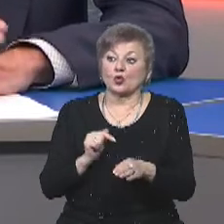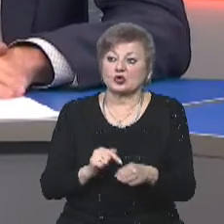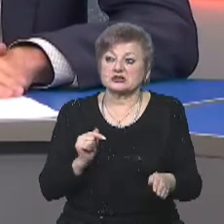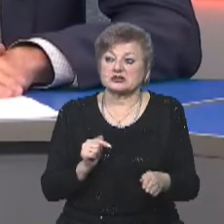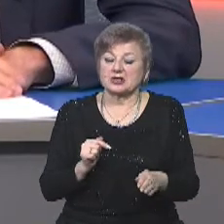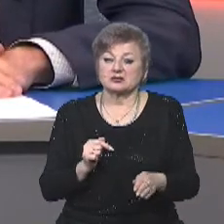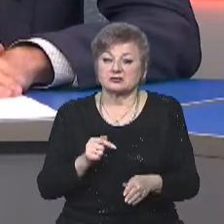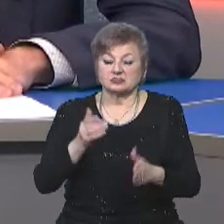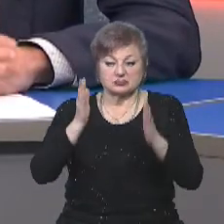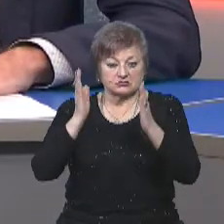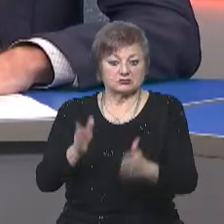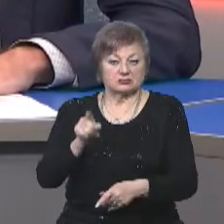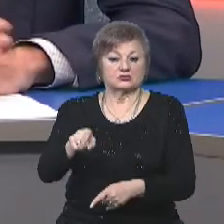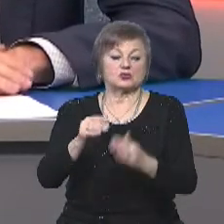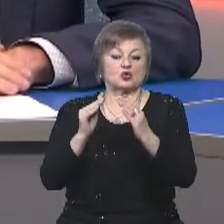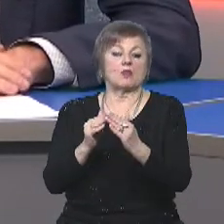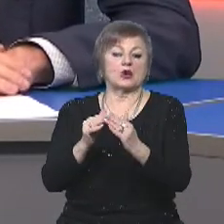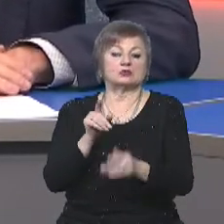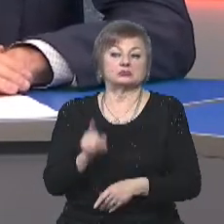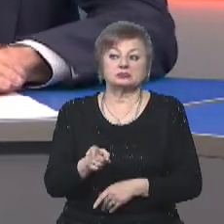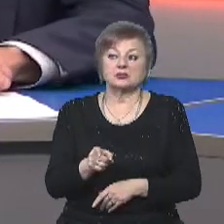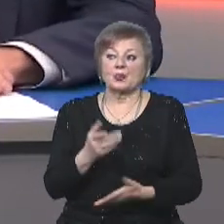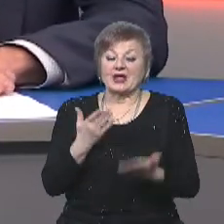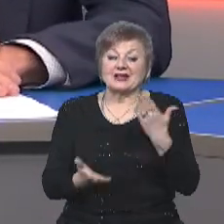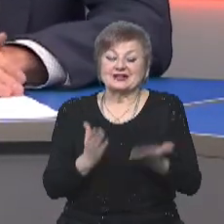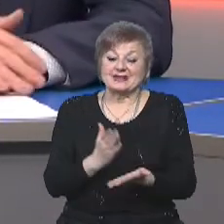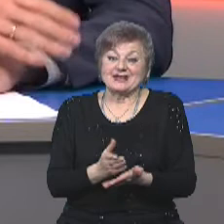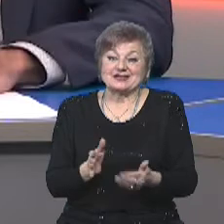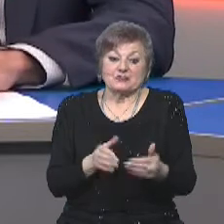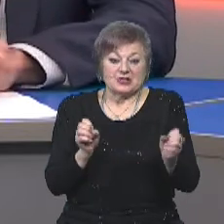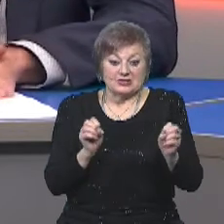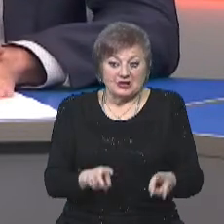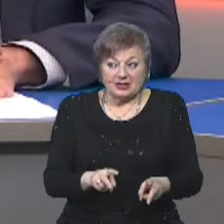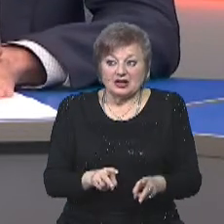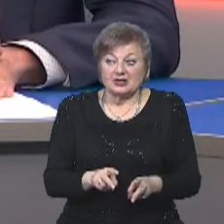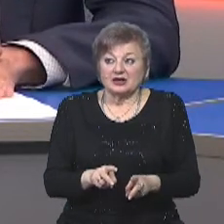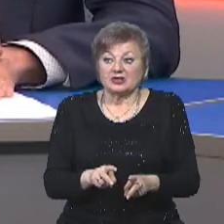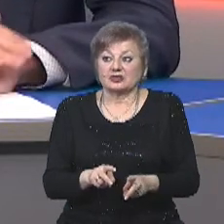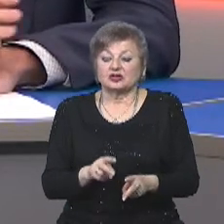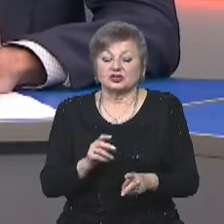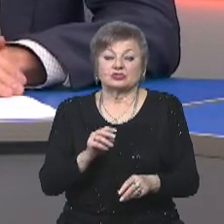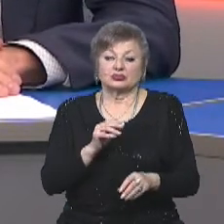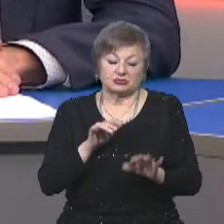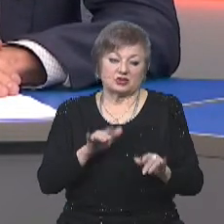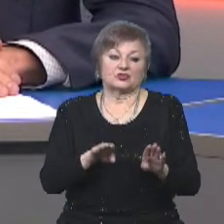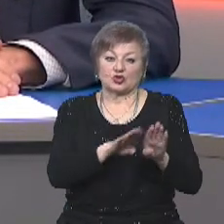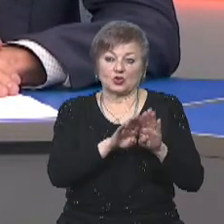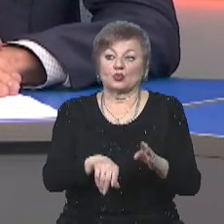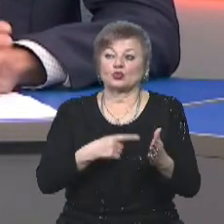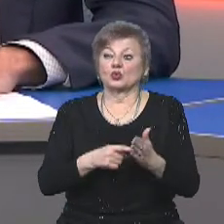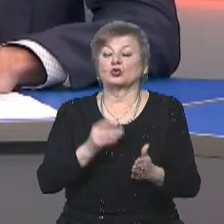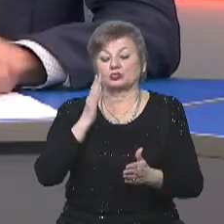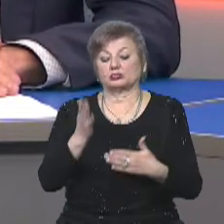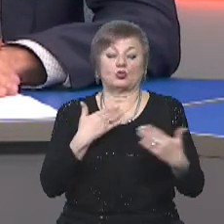якогось конкретного дому. Поэтому, если есть специалисты, которые готовы действовать на уровне города, конечно же, мы открыты